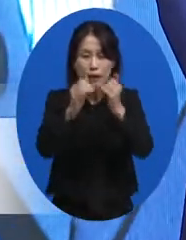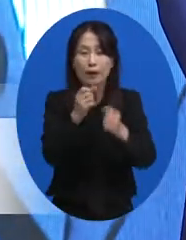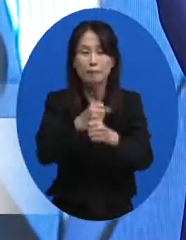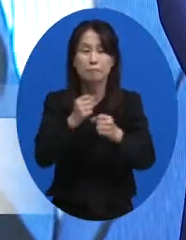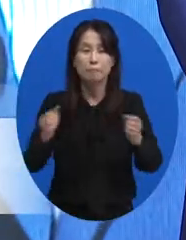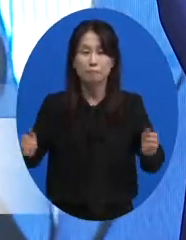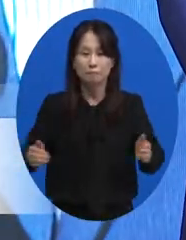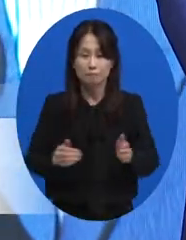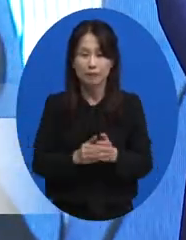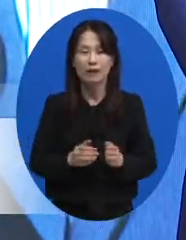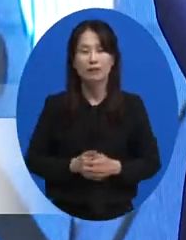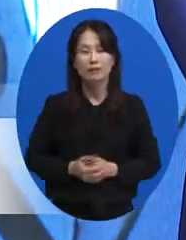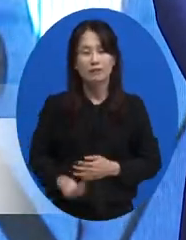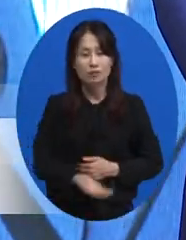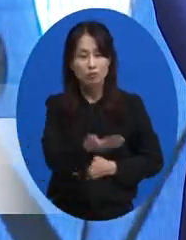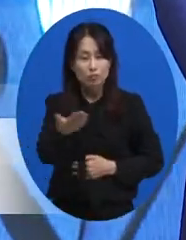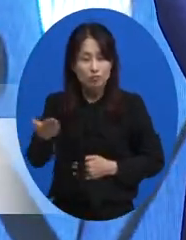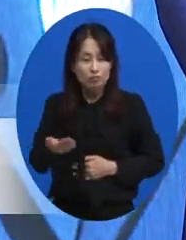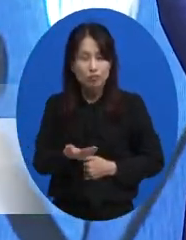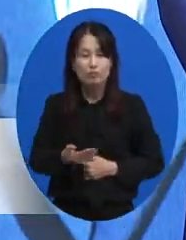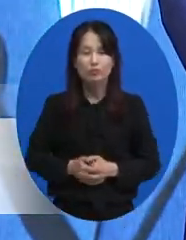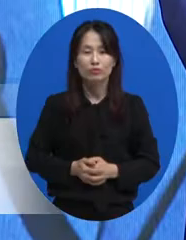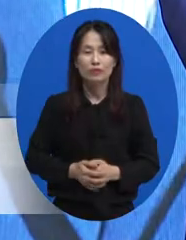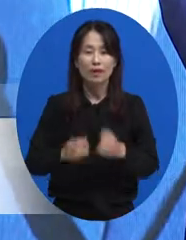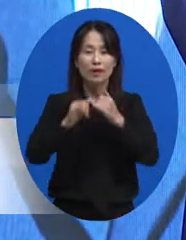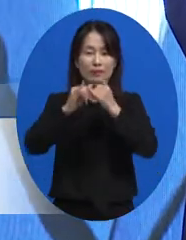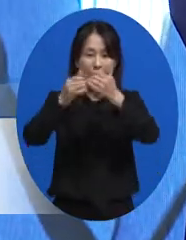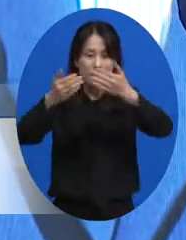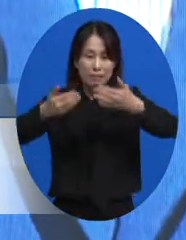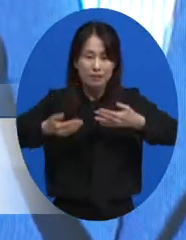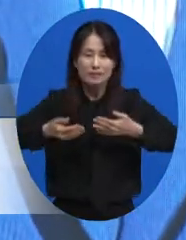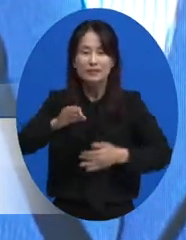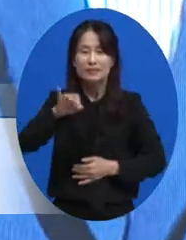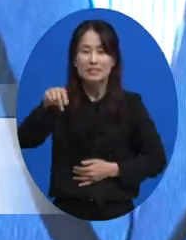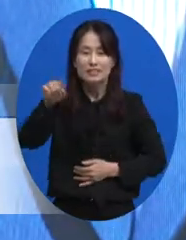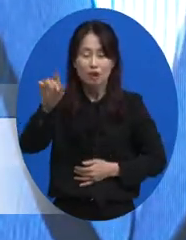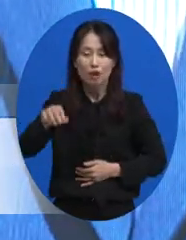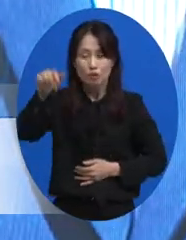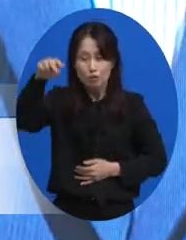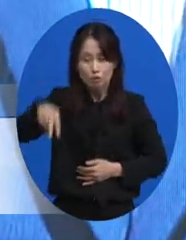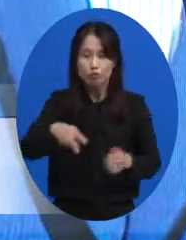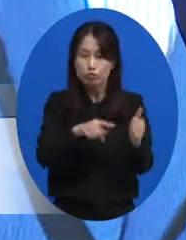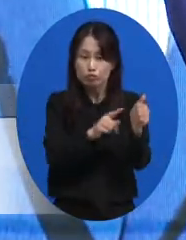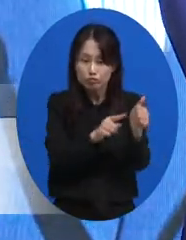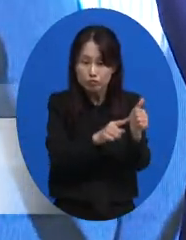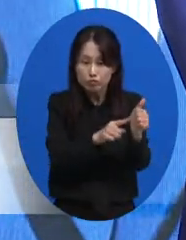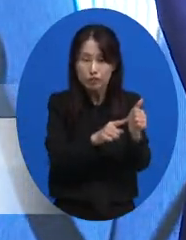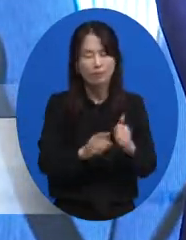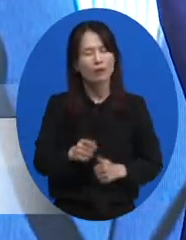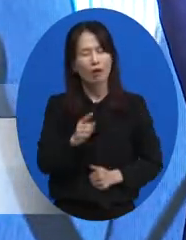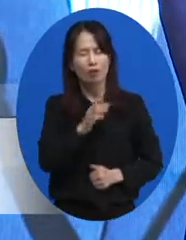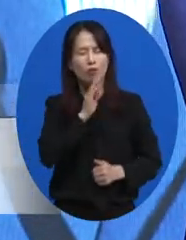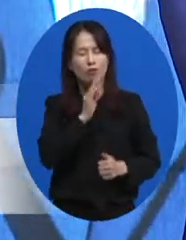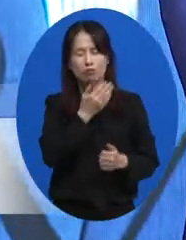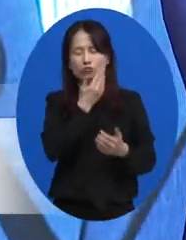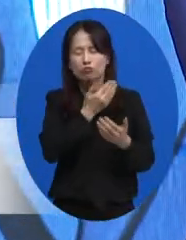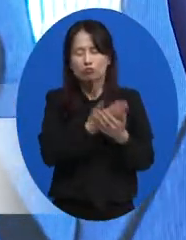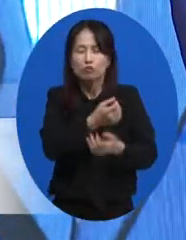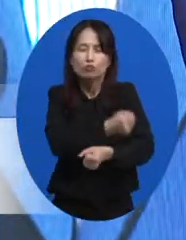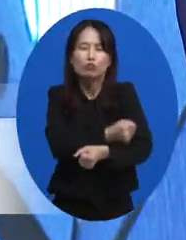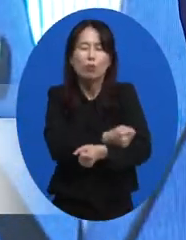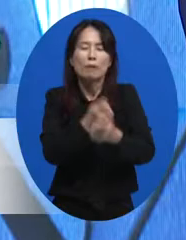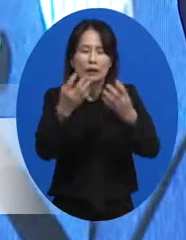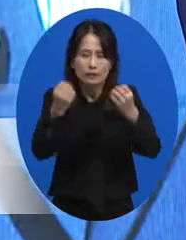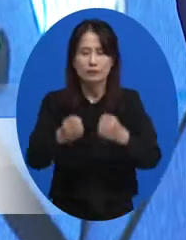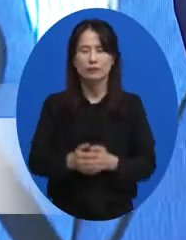처음으로 공로상이란 걸 만들었습니다 오늘 여러분들께서 상을 받으실 이선균님이 바로 그런